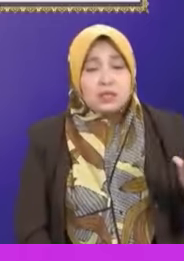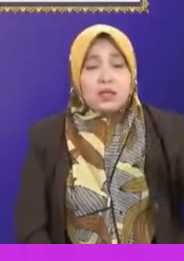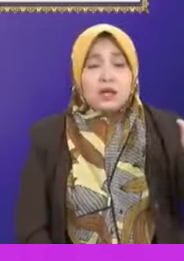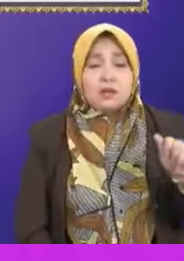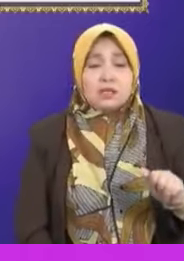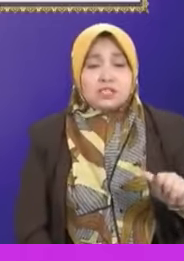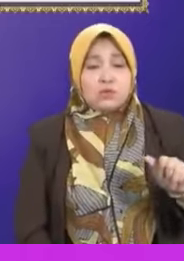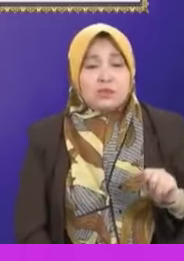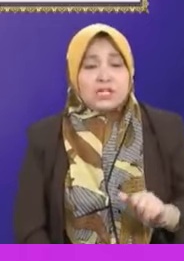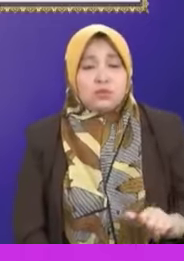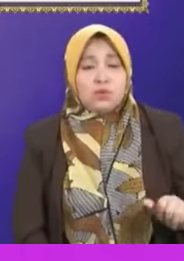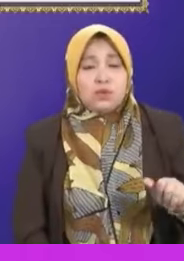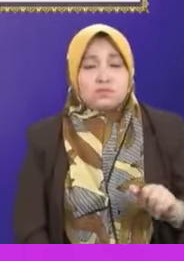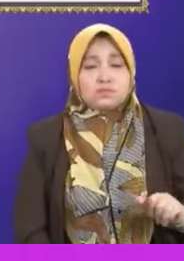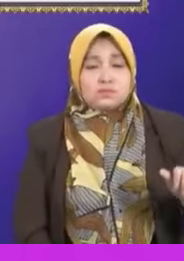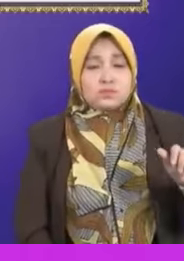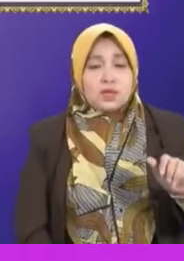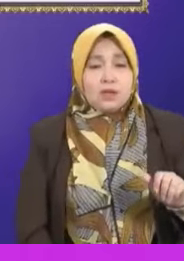آياتنا